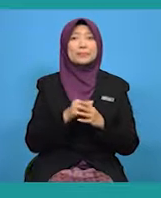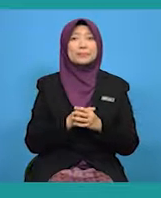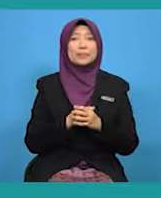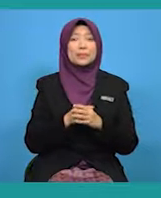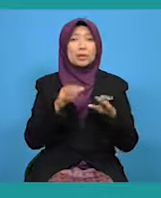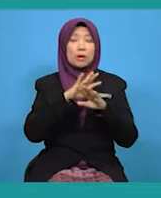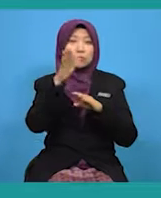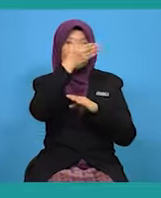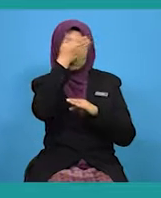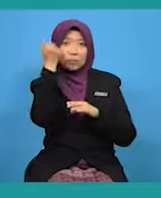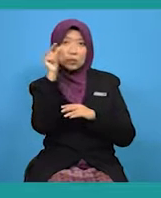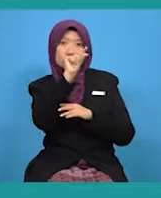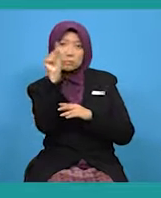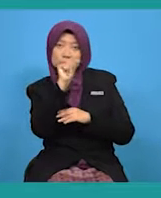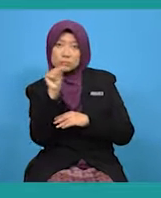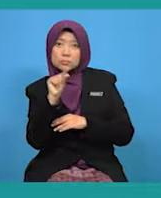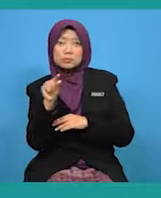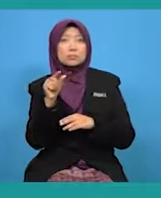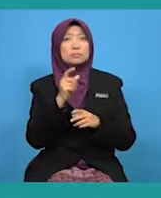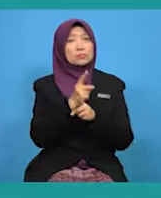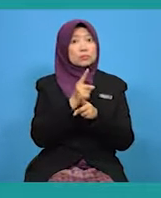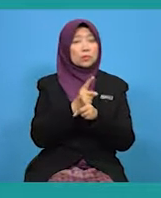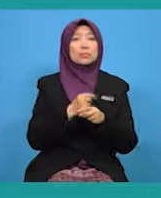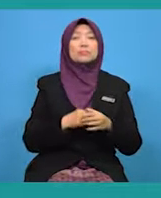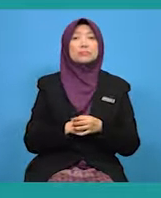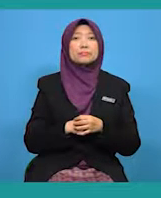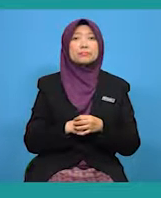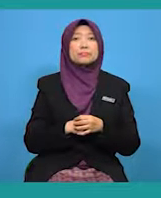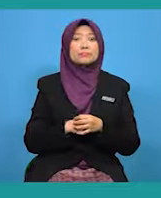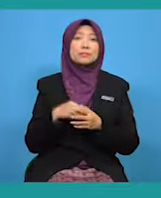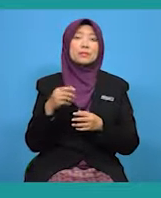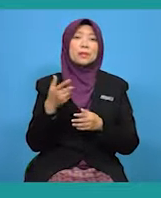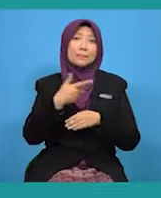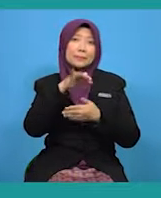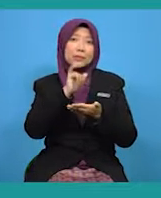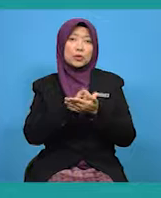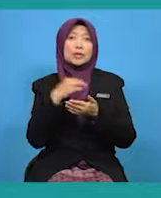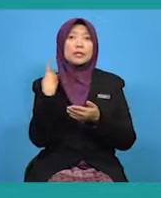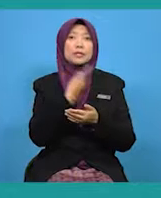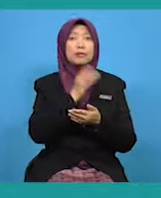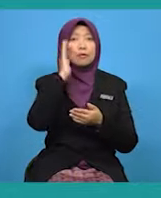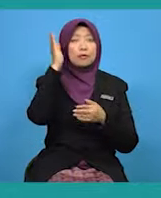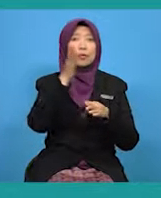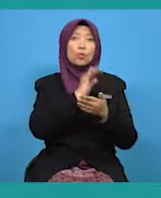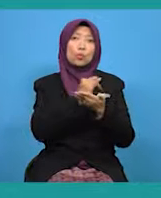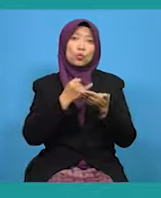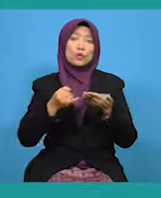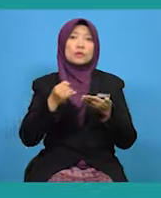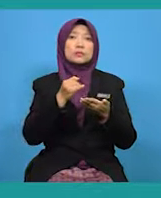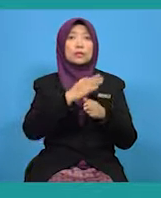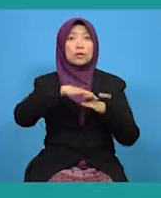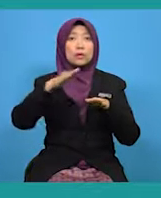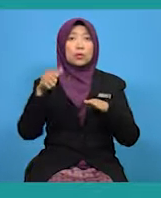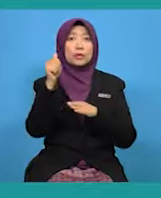label kan dengan tepat kemudian kita akan lukis gloway = II